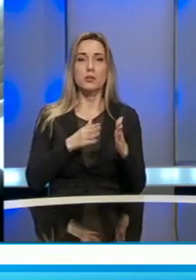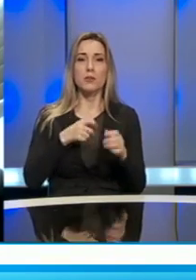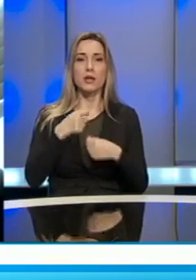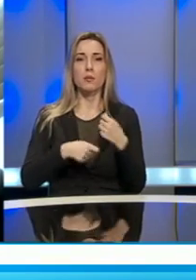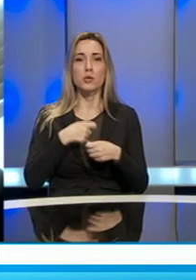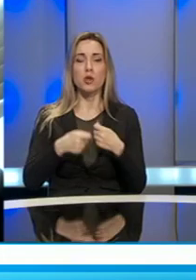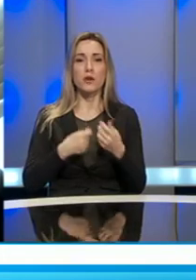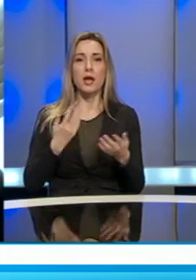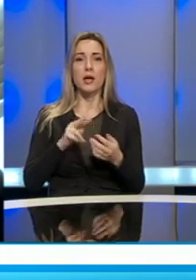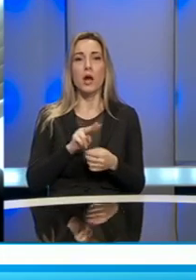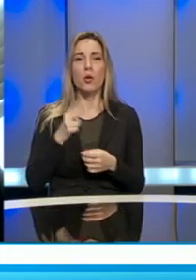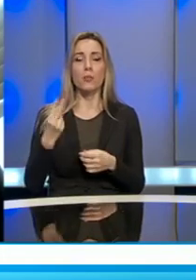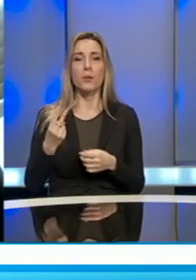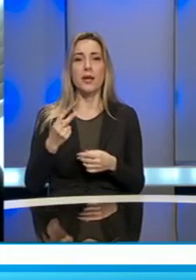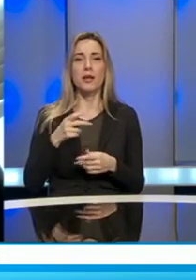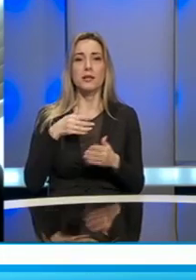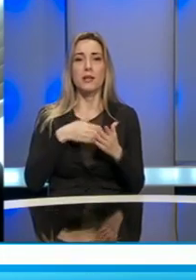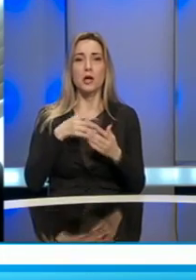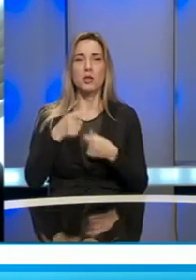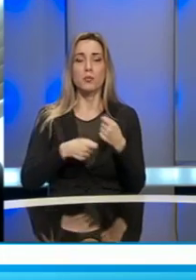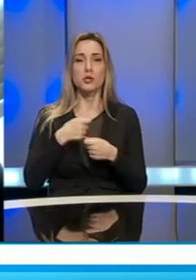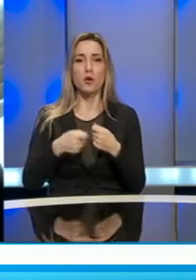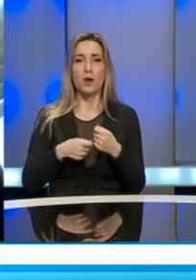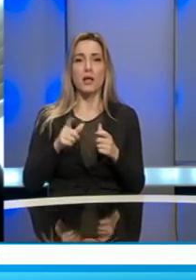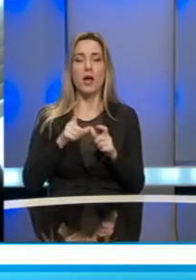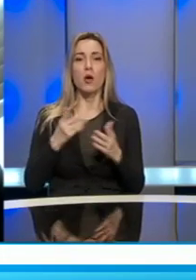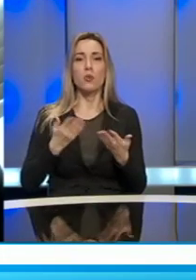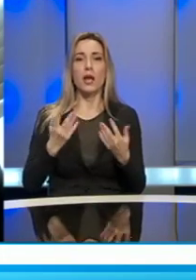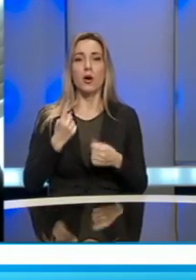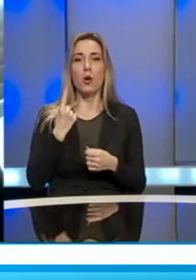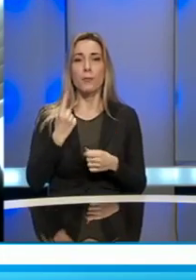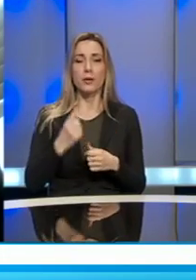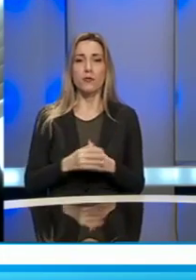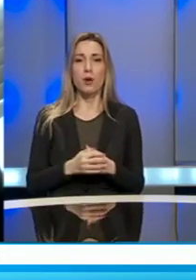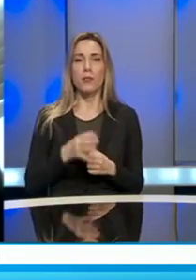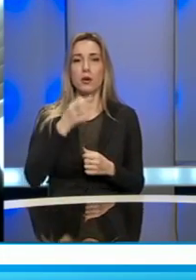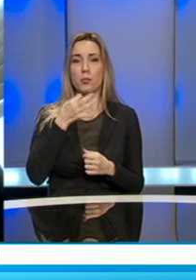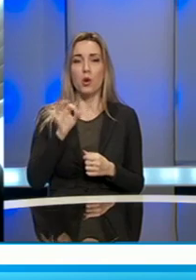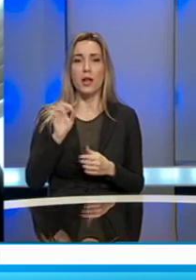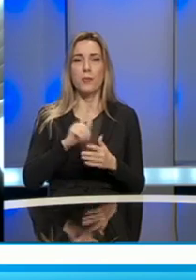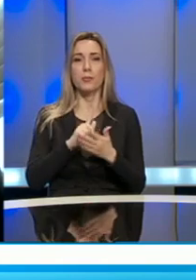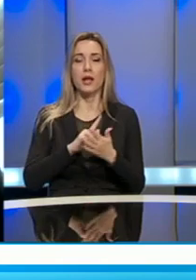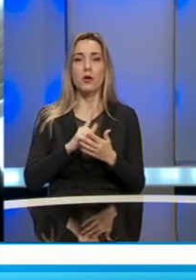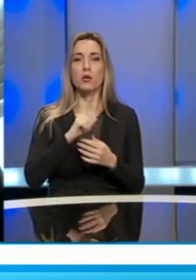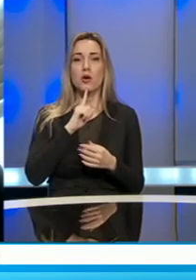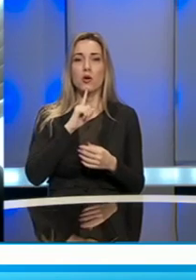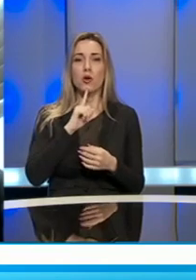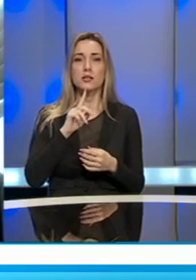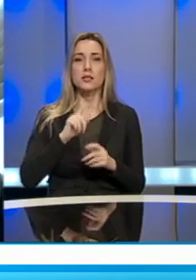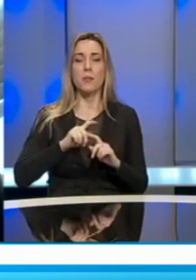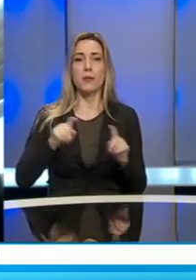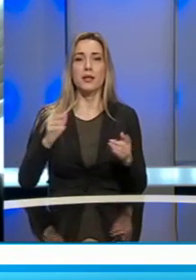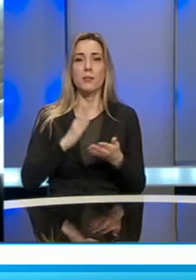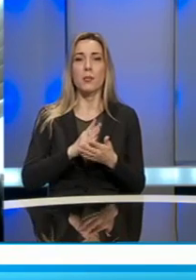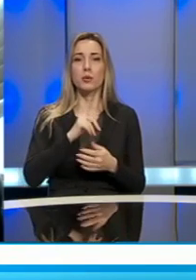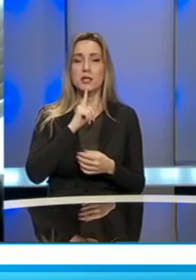Kako promijeniti način poslovanja u nekom prvom boljem periodu u kojem se i pandemija bude